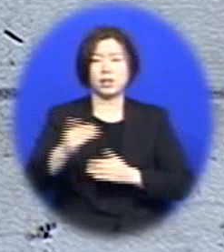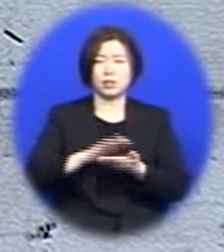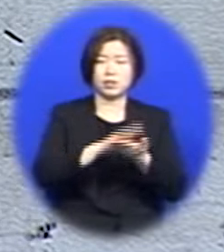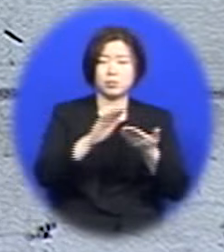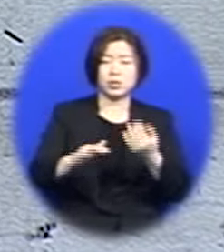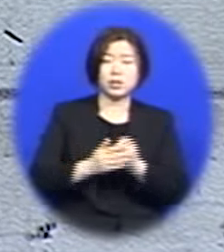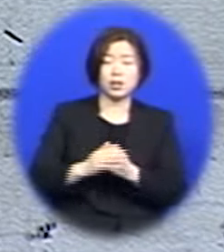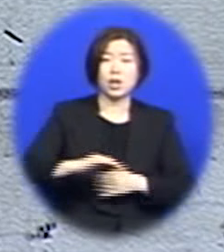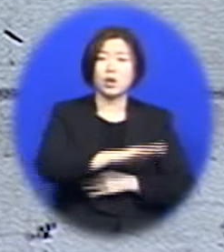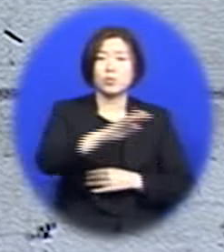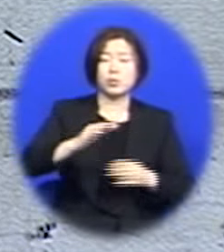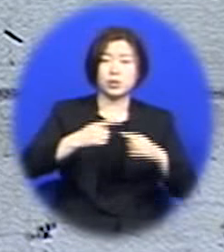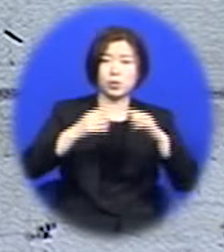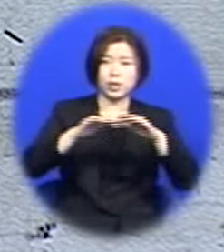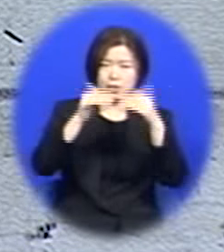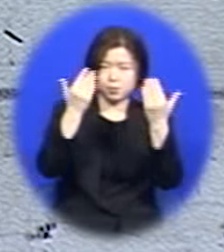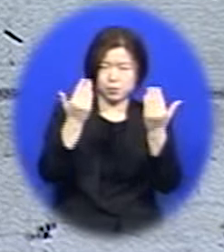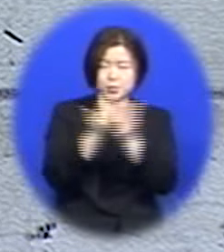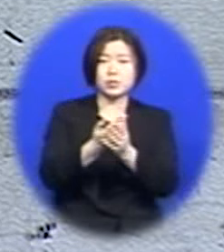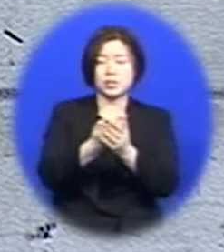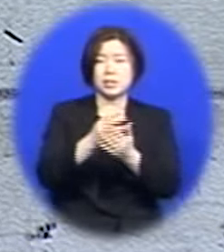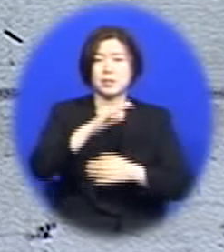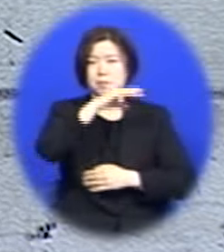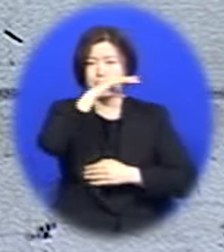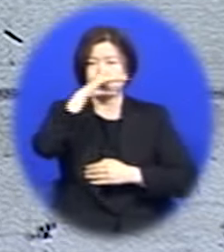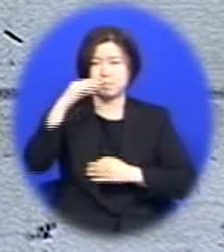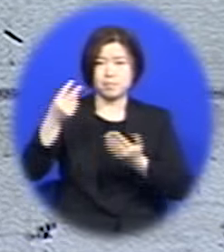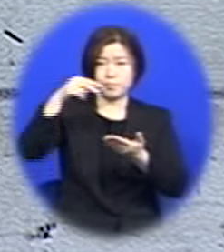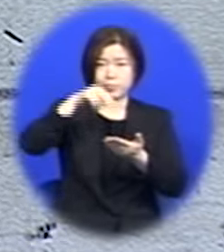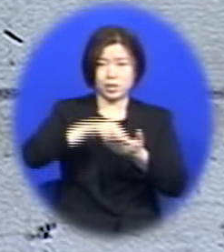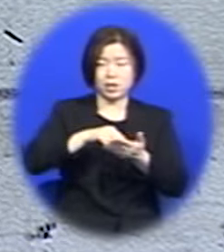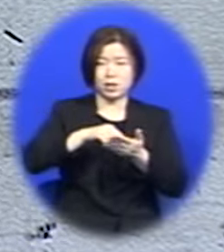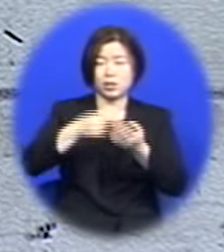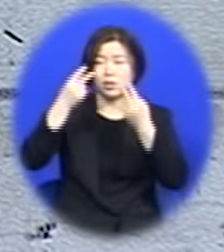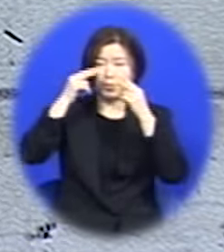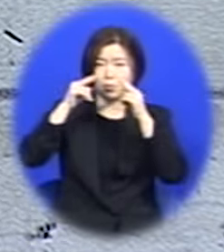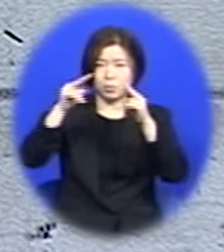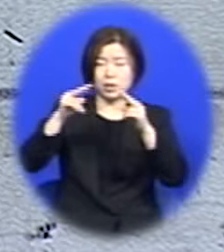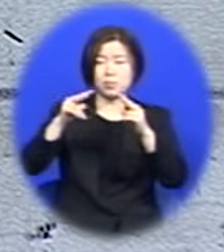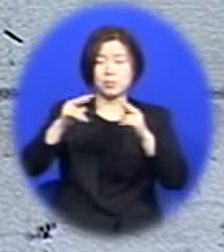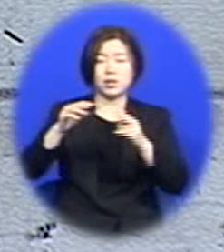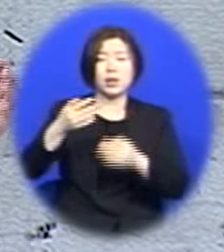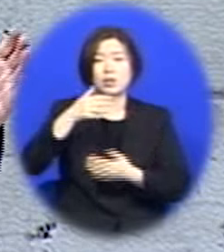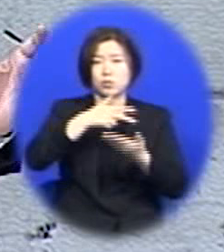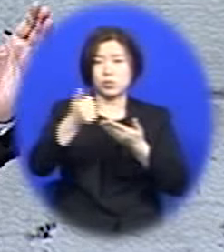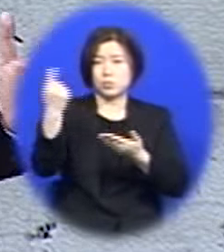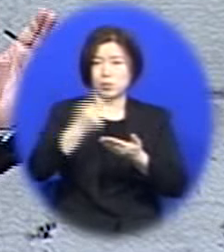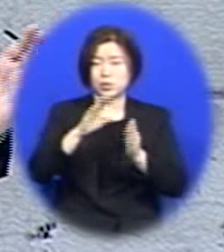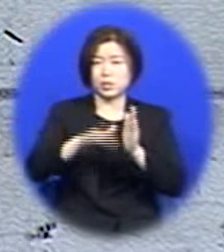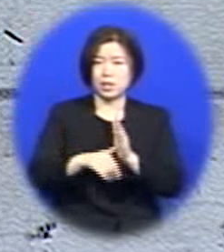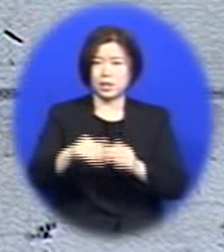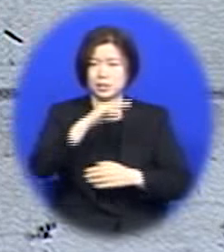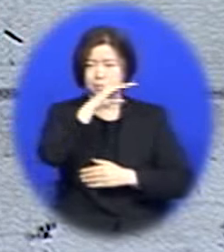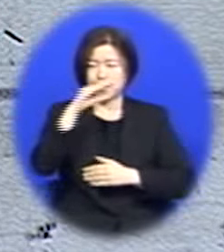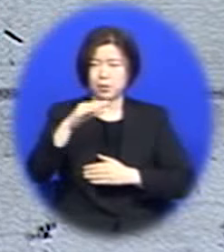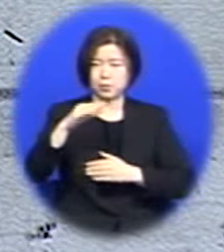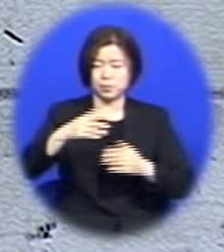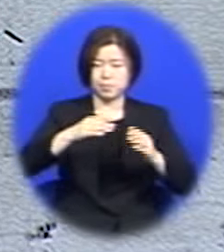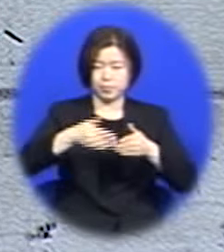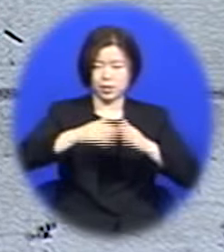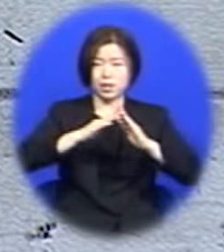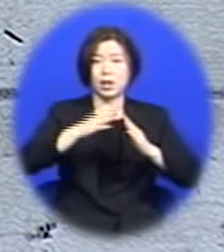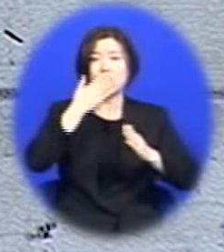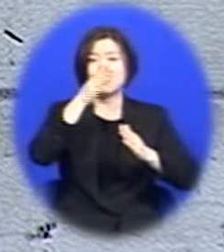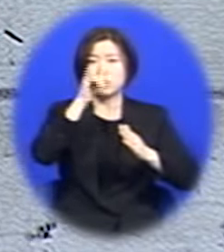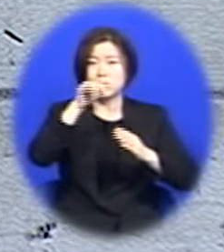우리 교회가 온전히 바로 설 수 있고 주님 오실 때까지 설 수 있는 것은 바로 그 시절 그때를 놓치지